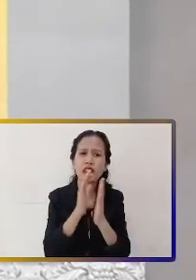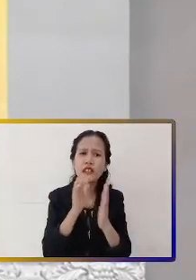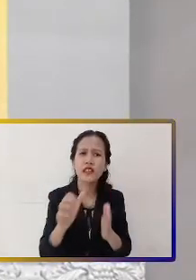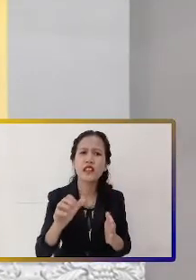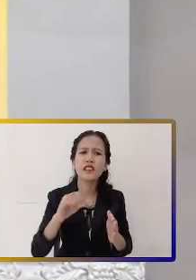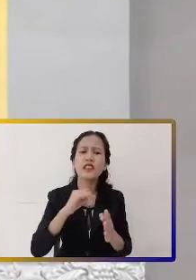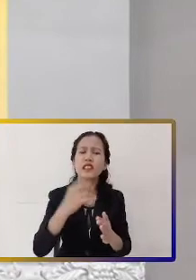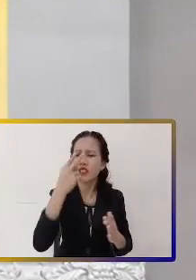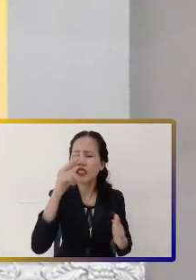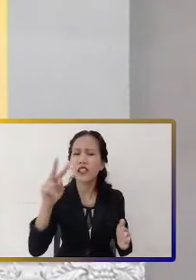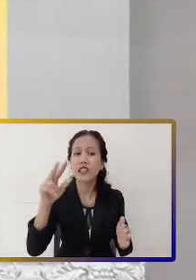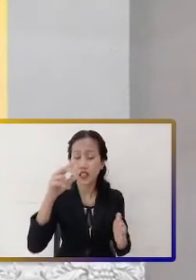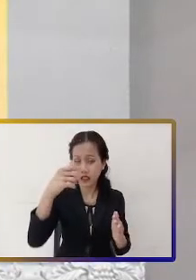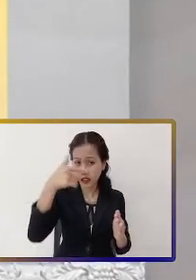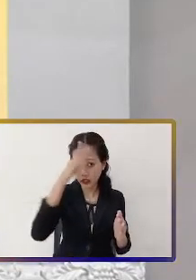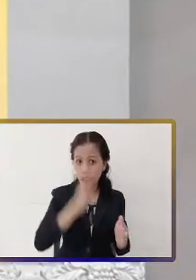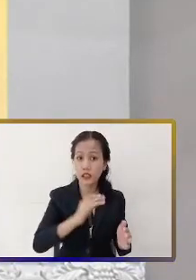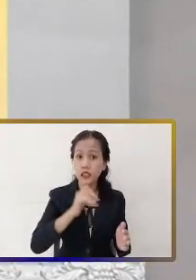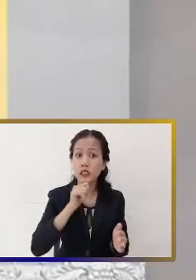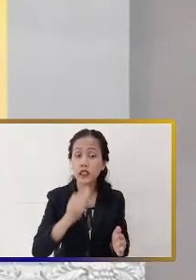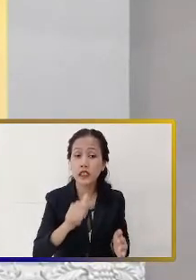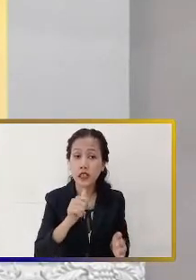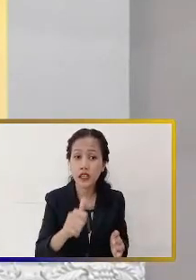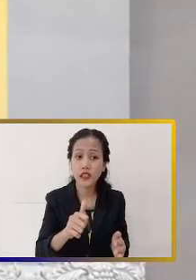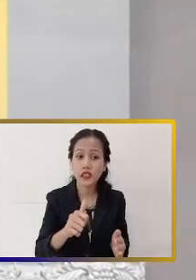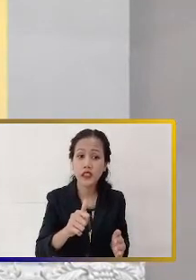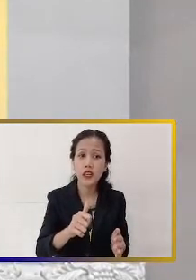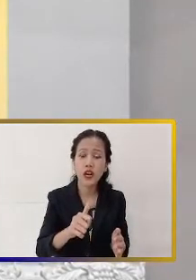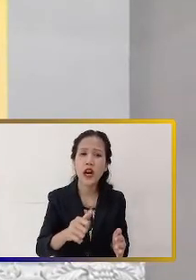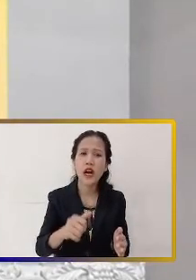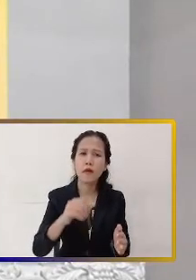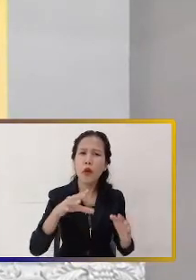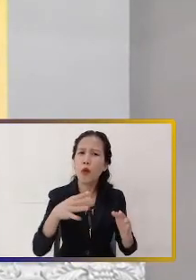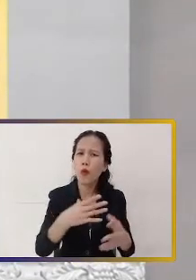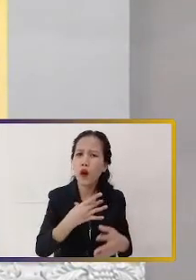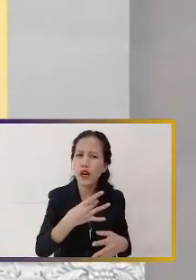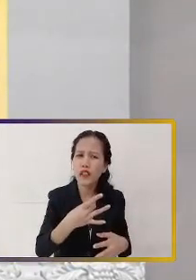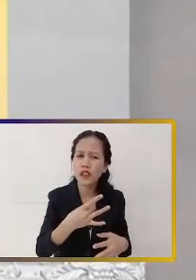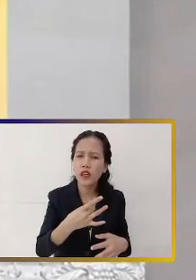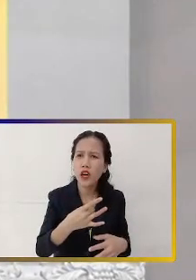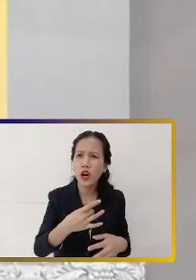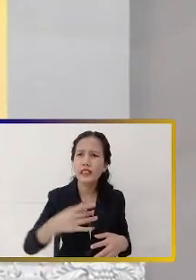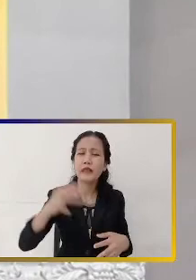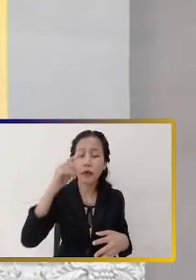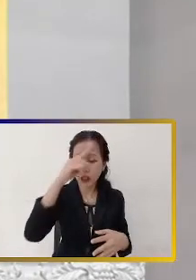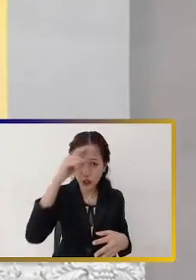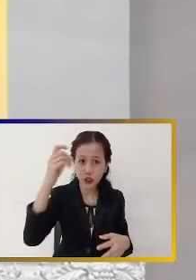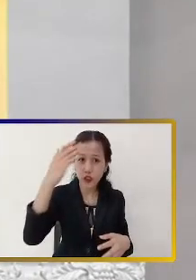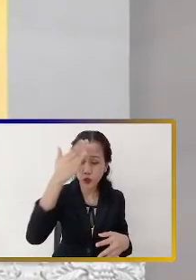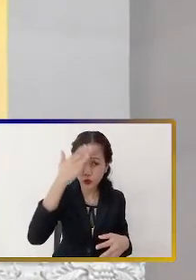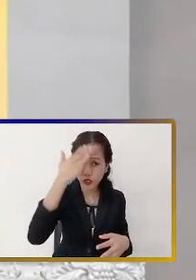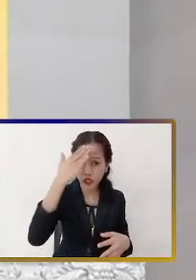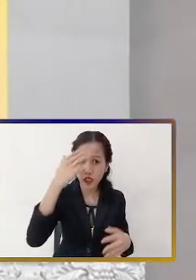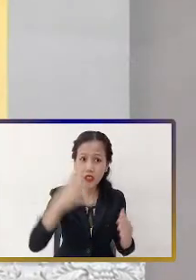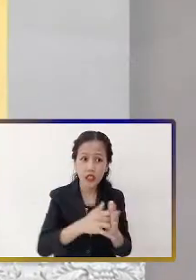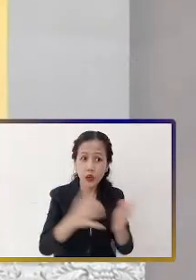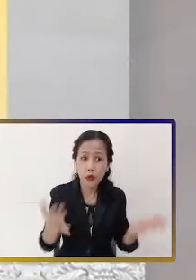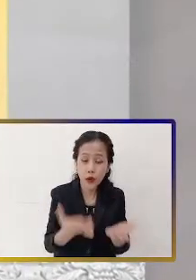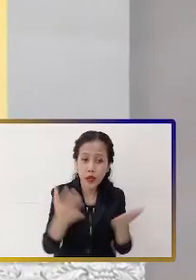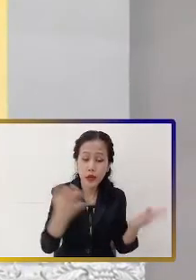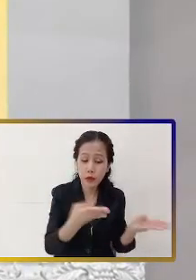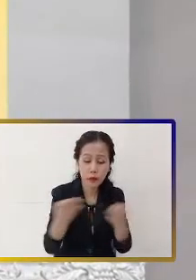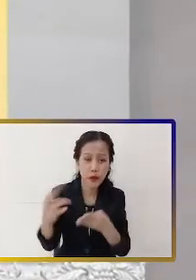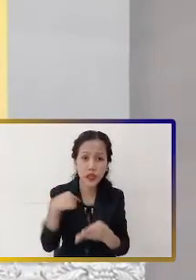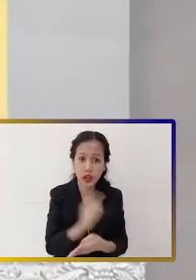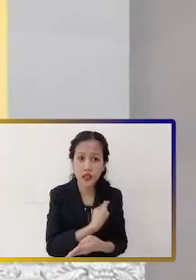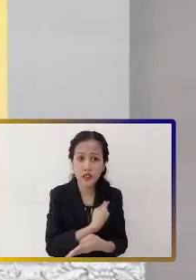Sapagkat yung ating hiningi, alam ng Panginoon kung saan tayo dadalhin. Pero alam ng Diyos yung hiningi ni Solomon, alam